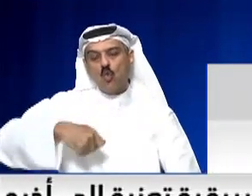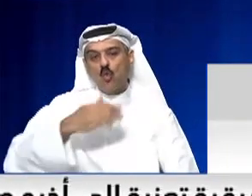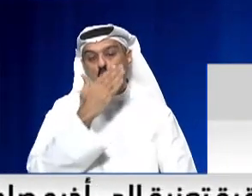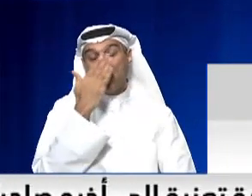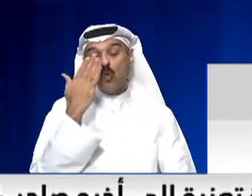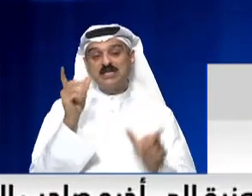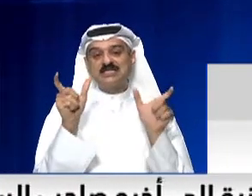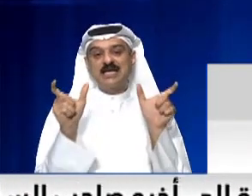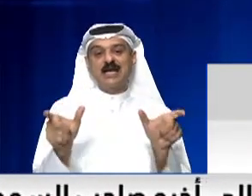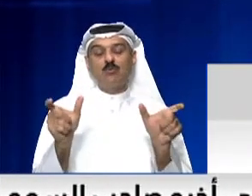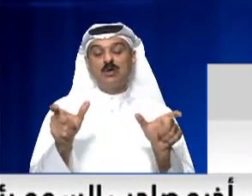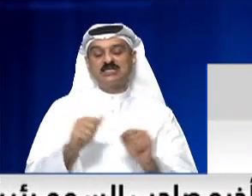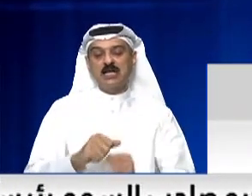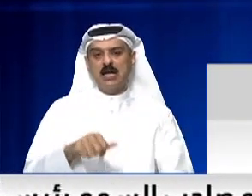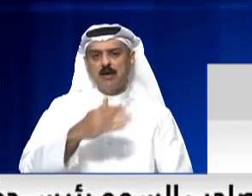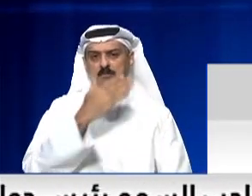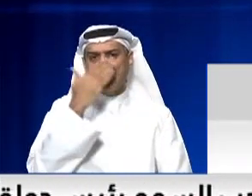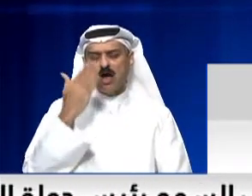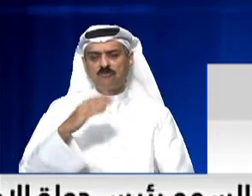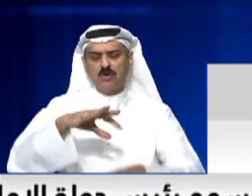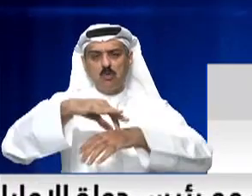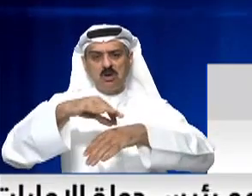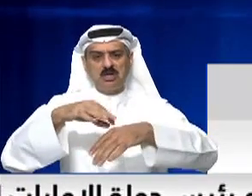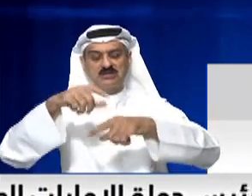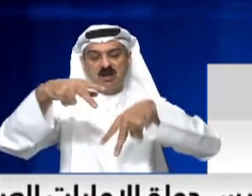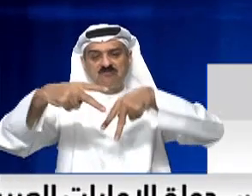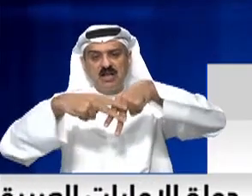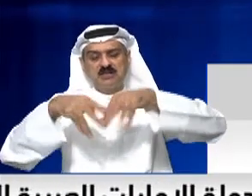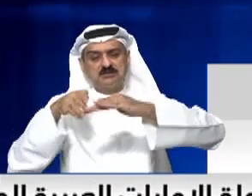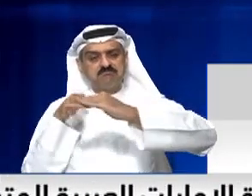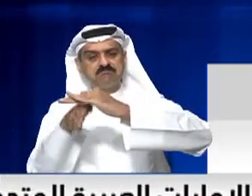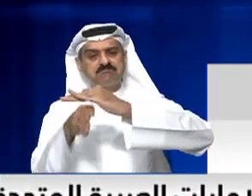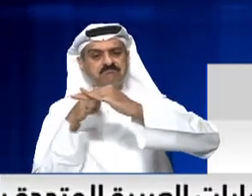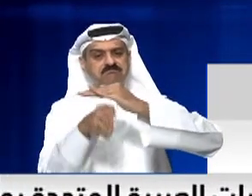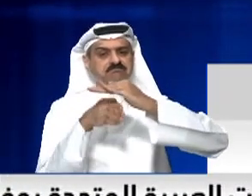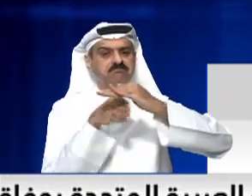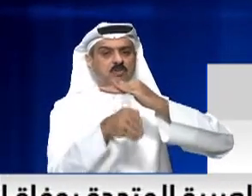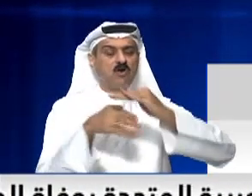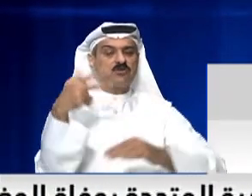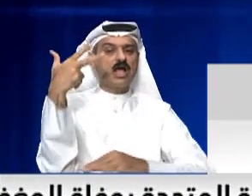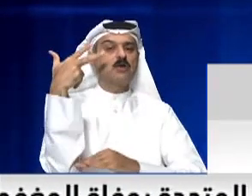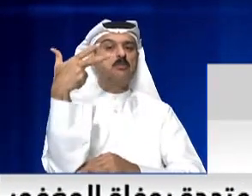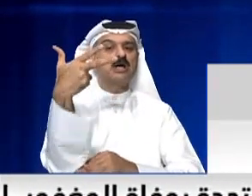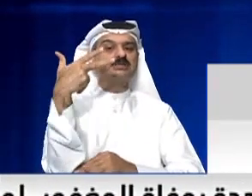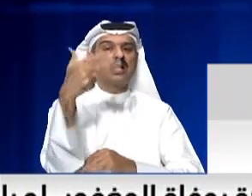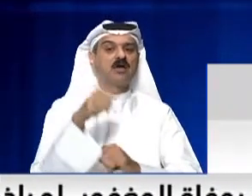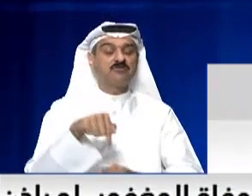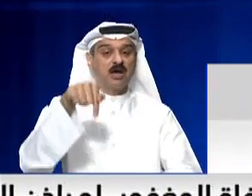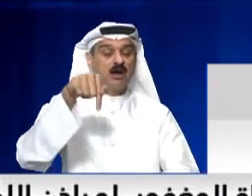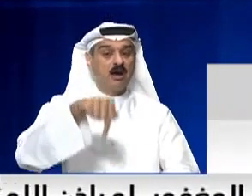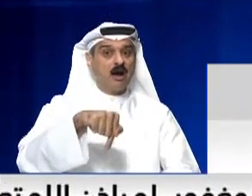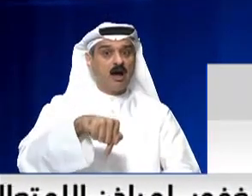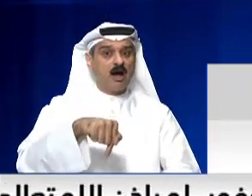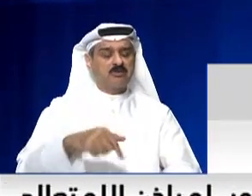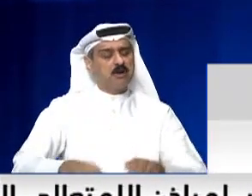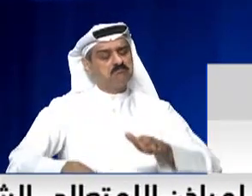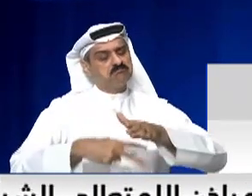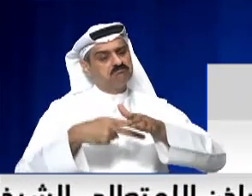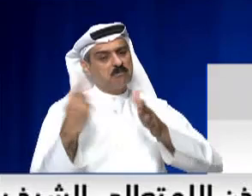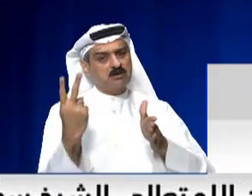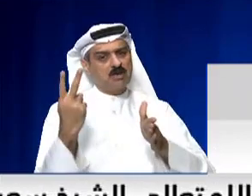الاسرائيلي ومجموعه من المستوطنين لباحه المسجد الاقصى المبارك في خطوه استفزازيه جديده